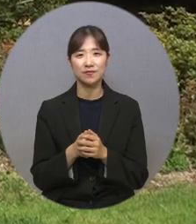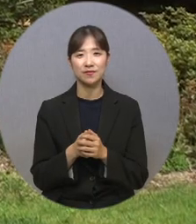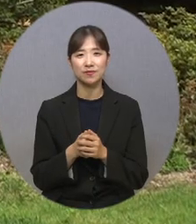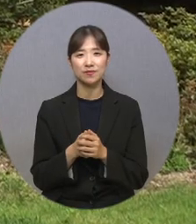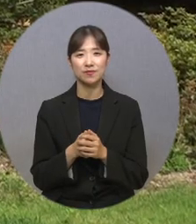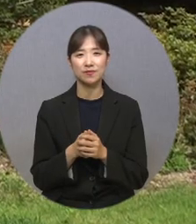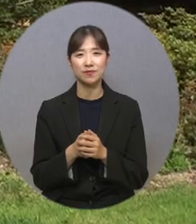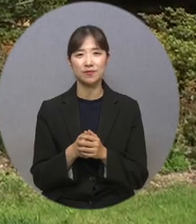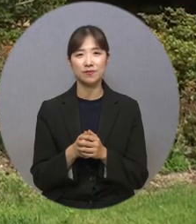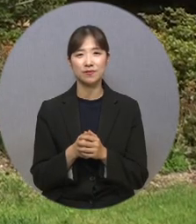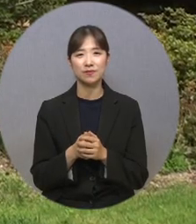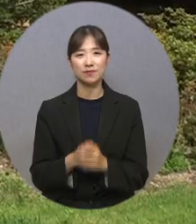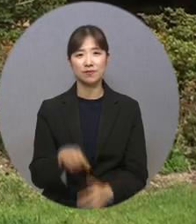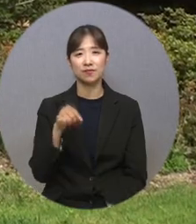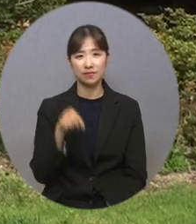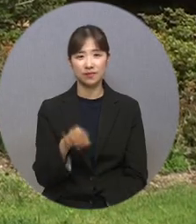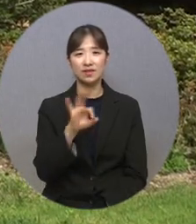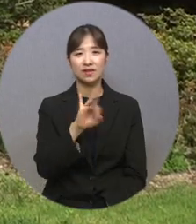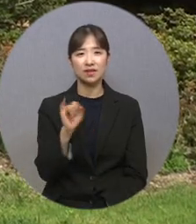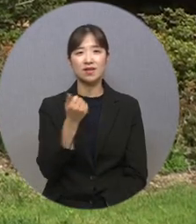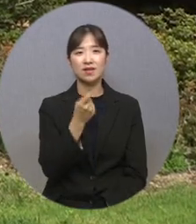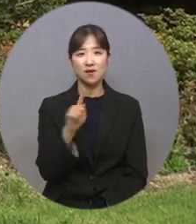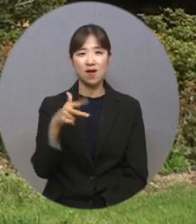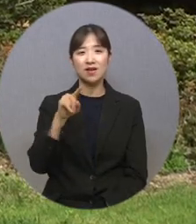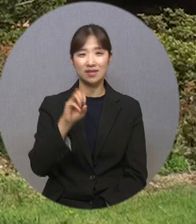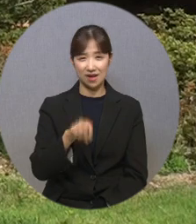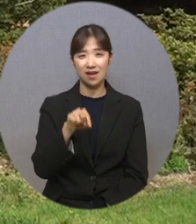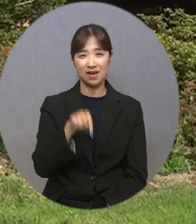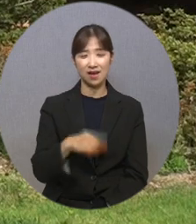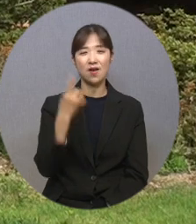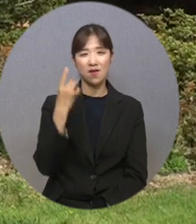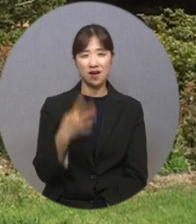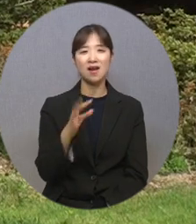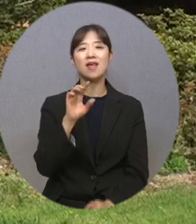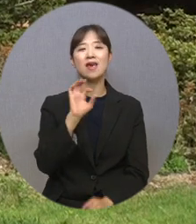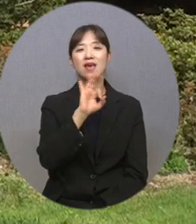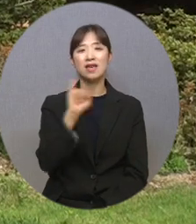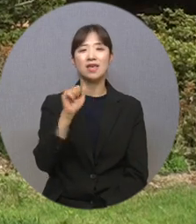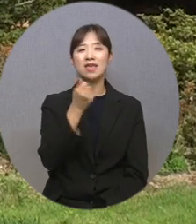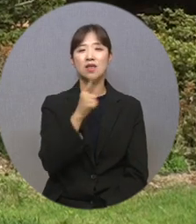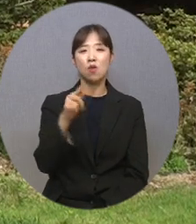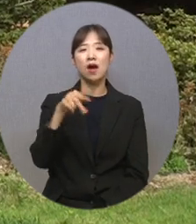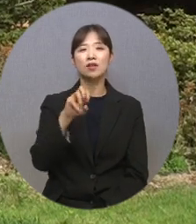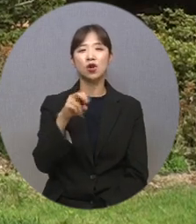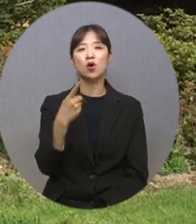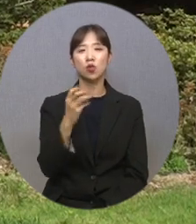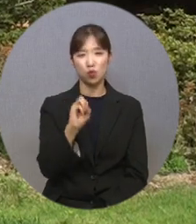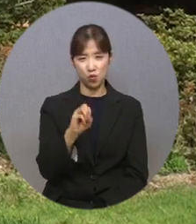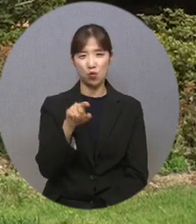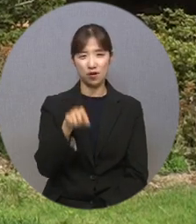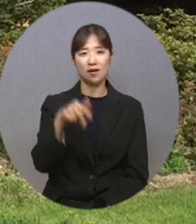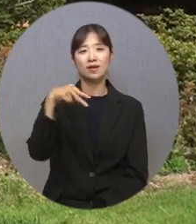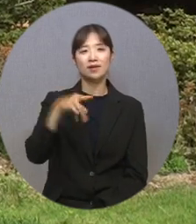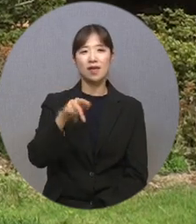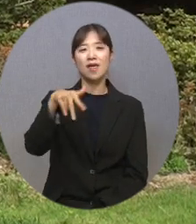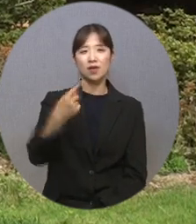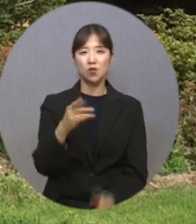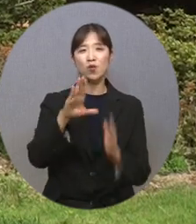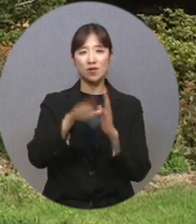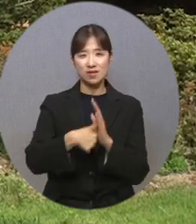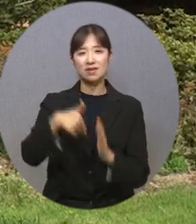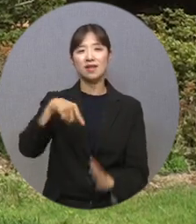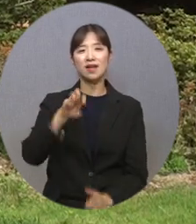이 이화장은 원래 이화정동이라는 그런 이름을 세조시대의 강희안이라는